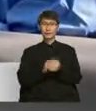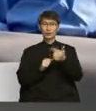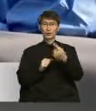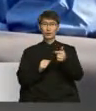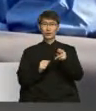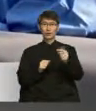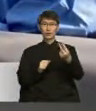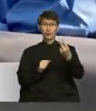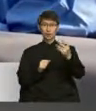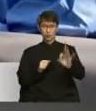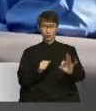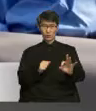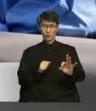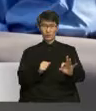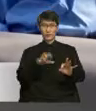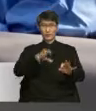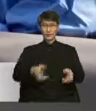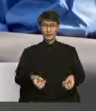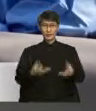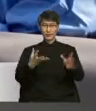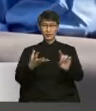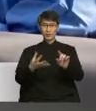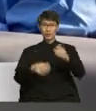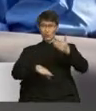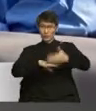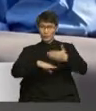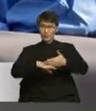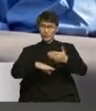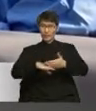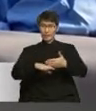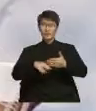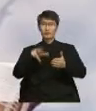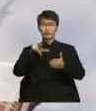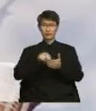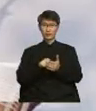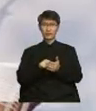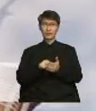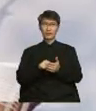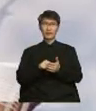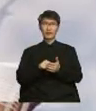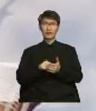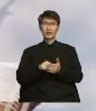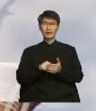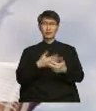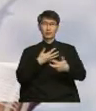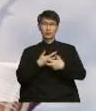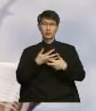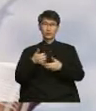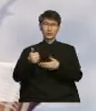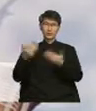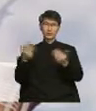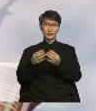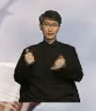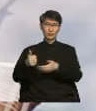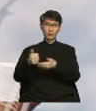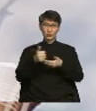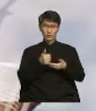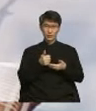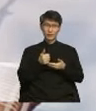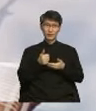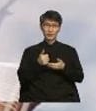논현동 아트프라이즈 강남의 일환으로 진행된 고마워요 콘서트엔 강남구 보건소 직원 등이 초청됐습니다.